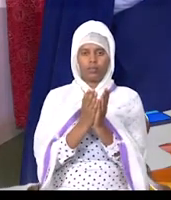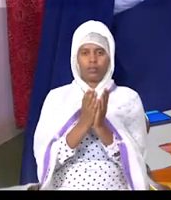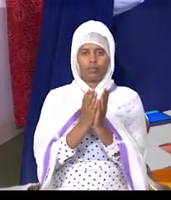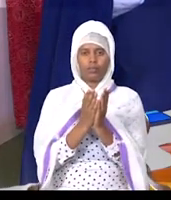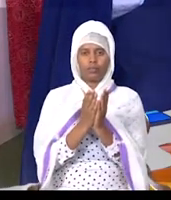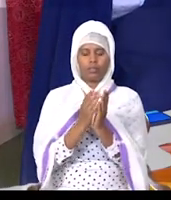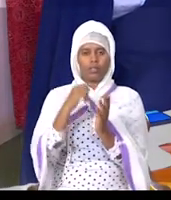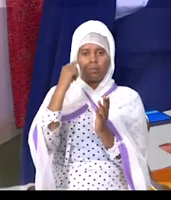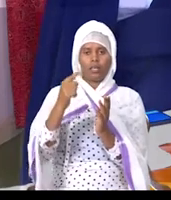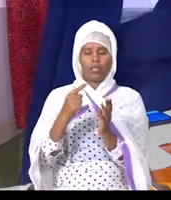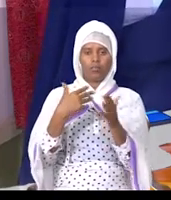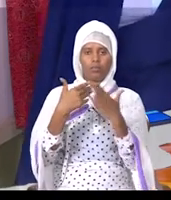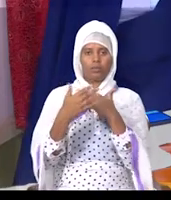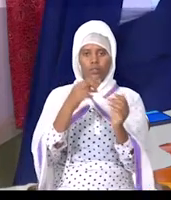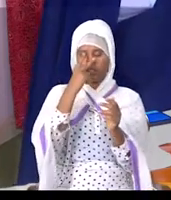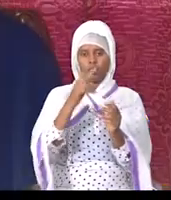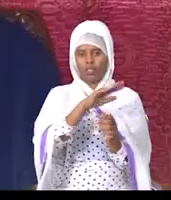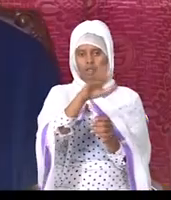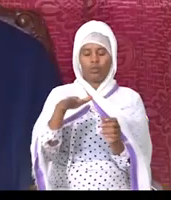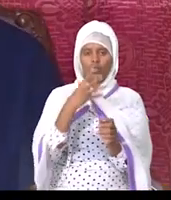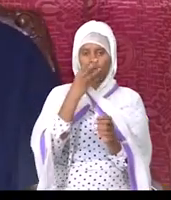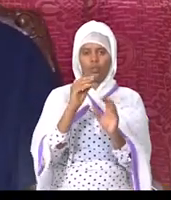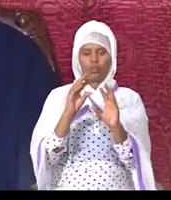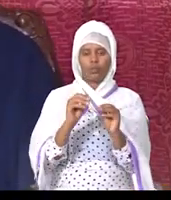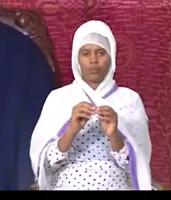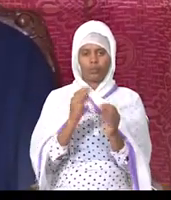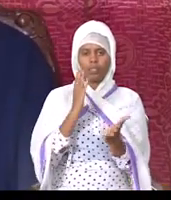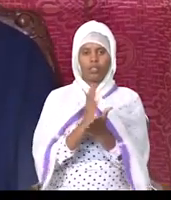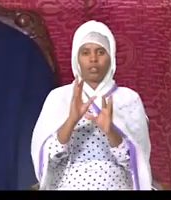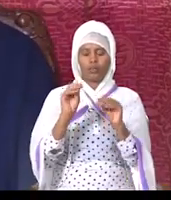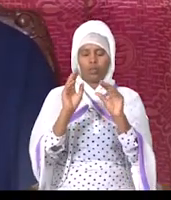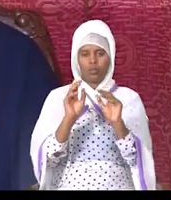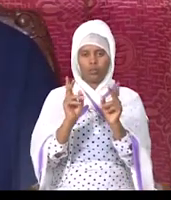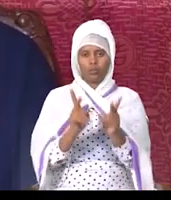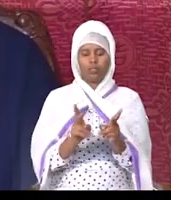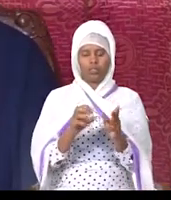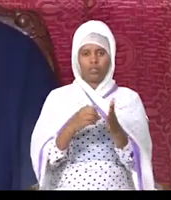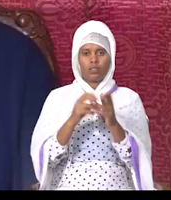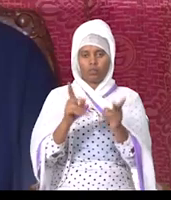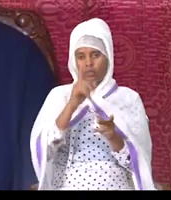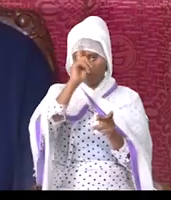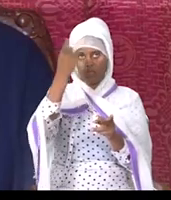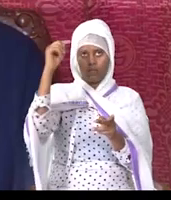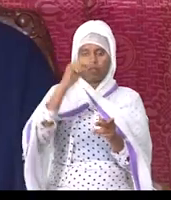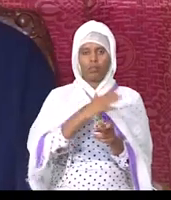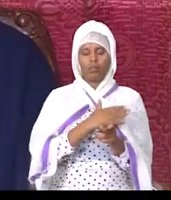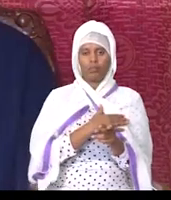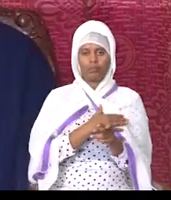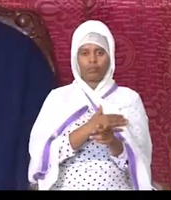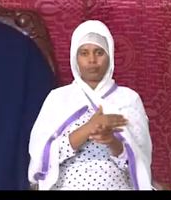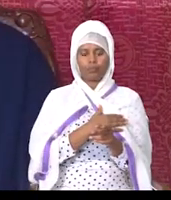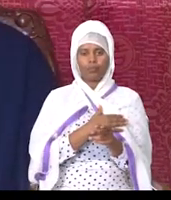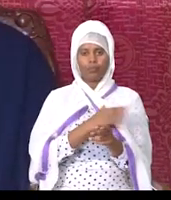ኣምላኽና ብቓልን ብግብርን ዘረኣየና ኩሉ ህይወት እዩ ሓቂ እዩ ድማ ስለዚ ነዚ ኸረድእ ክርስቶስ ኣምላኽና